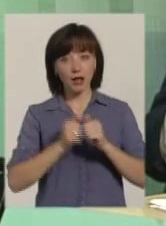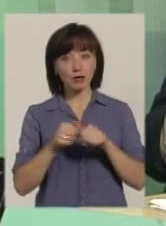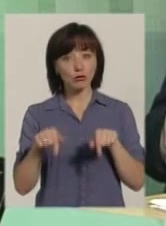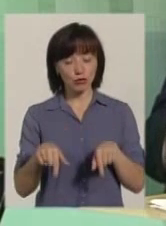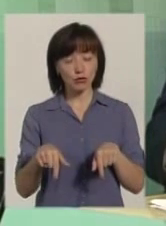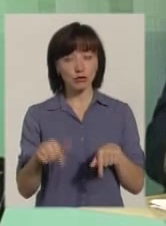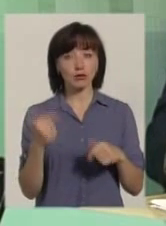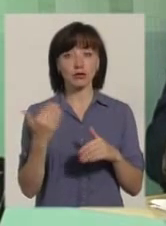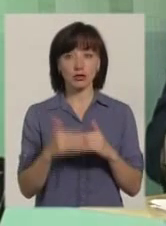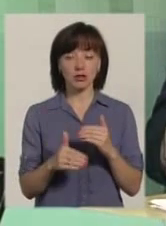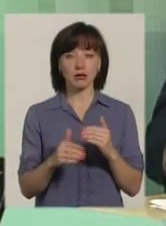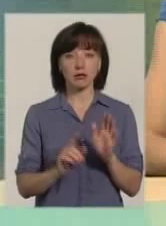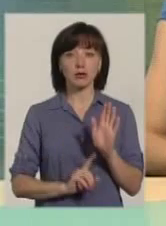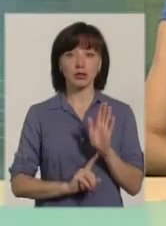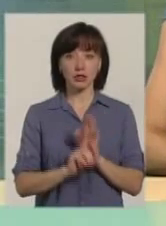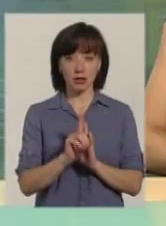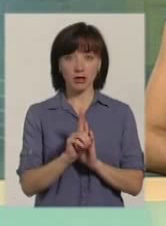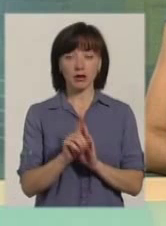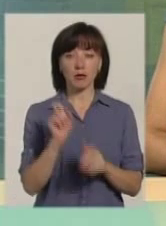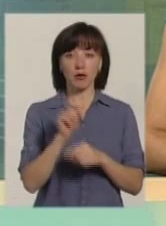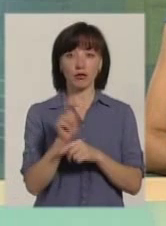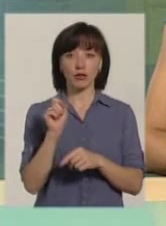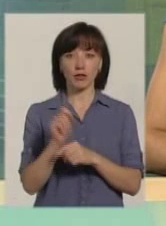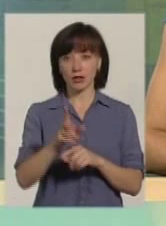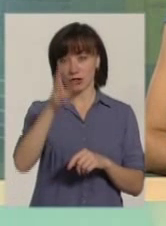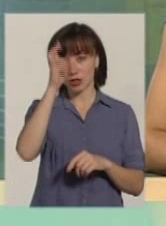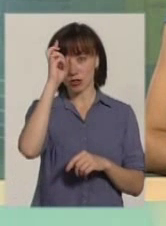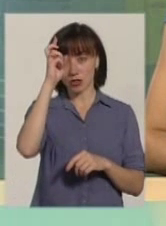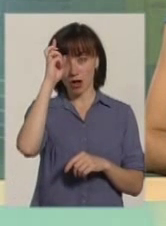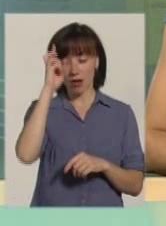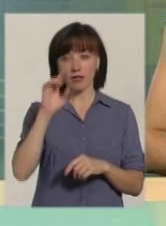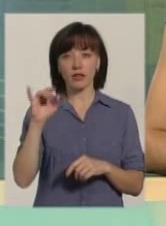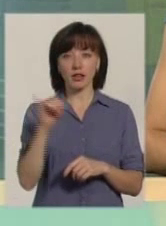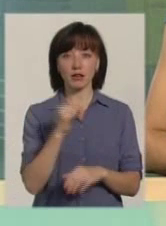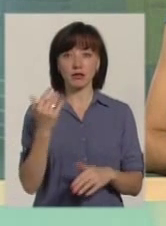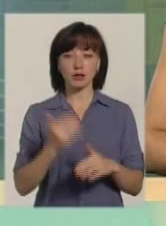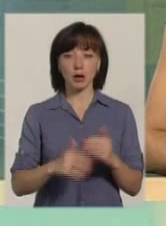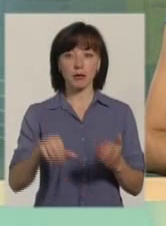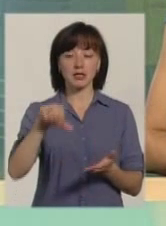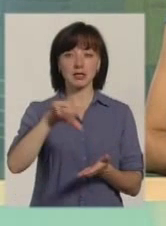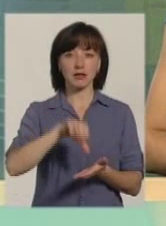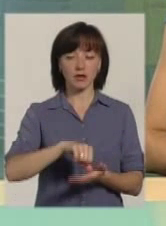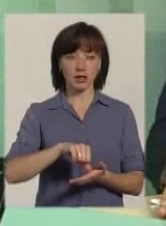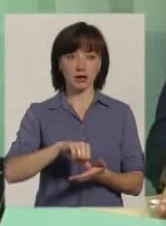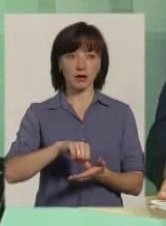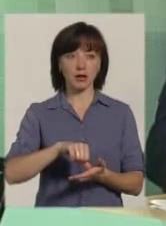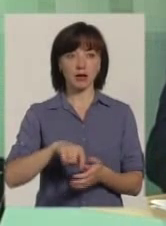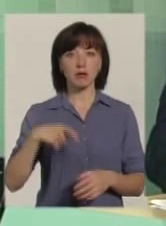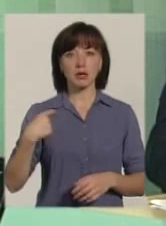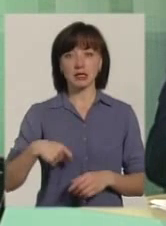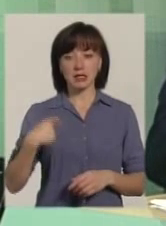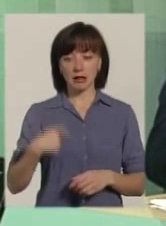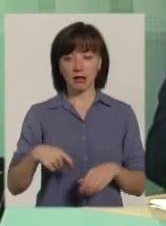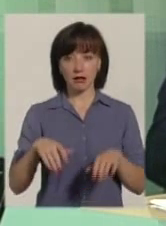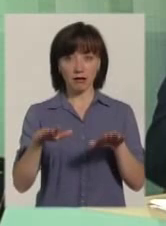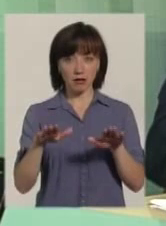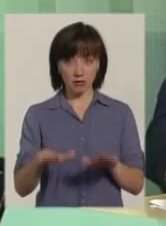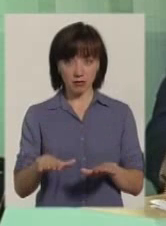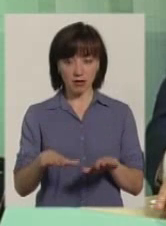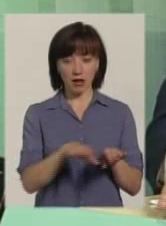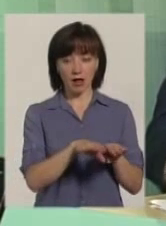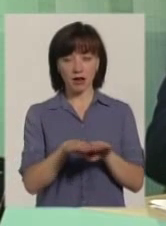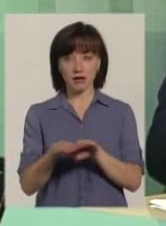вже включають ричаги повноважень держави, і вже представник президента, який знаходиться на